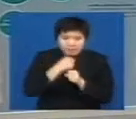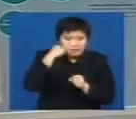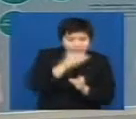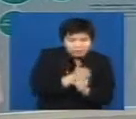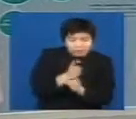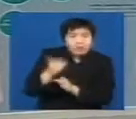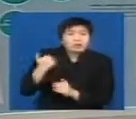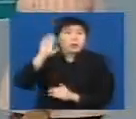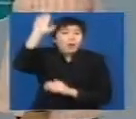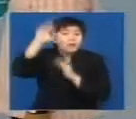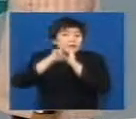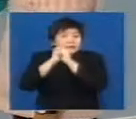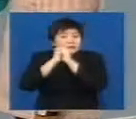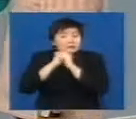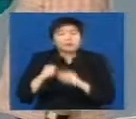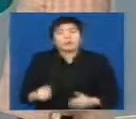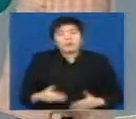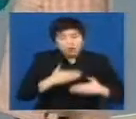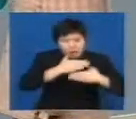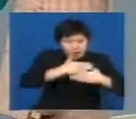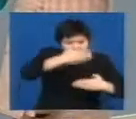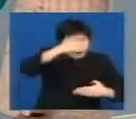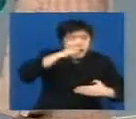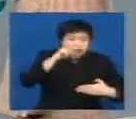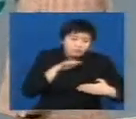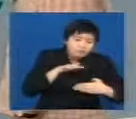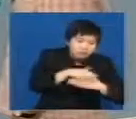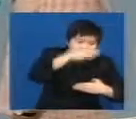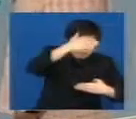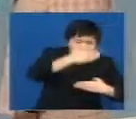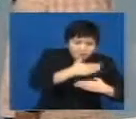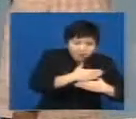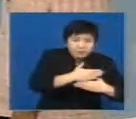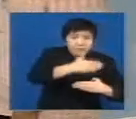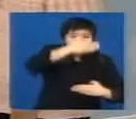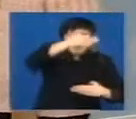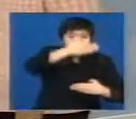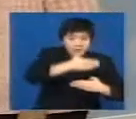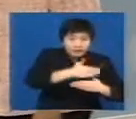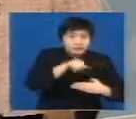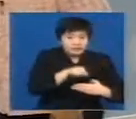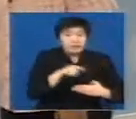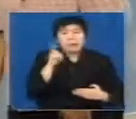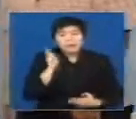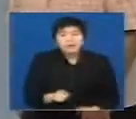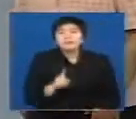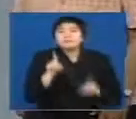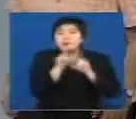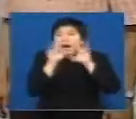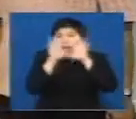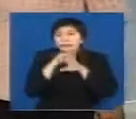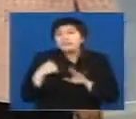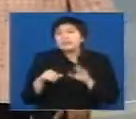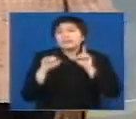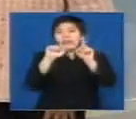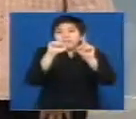จีนมีเป็นแสน ที่ท่านนายกไปดูว่าประเทศจีนจะมีแบบการติดตามดูประตูน้ำเขื่อนที่เห็น